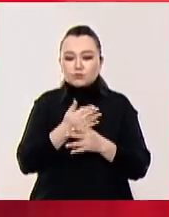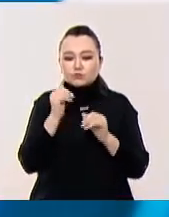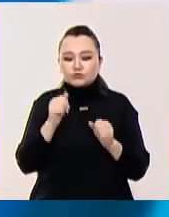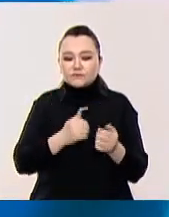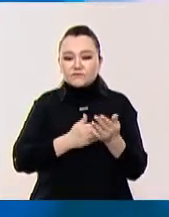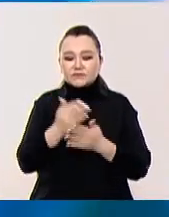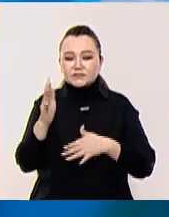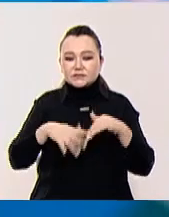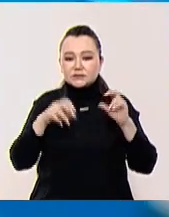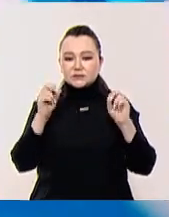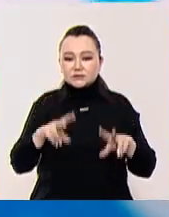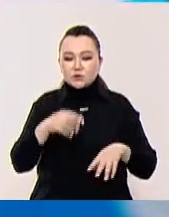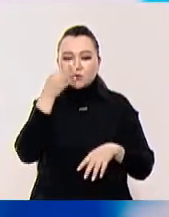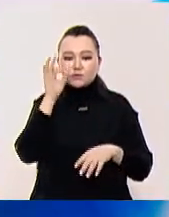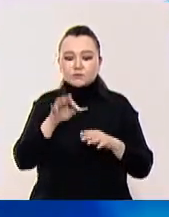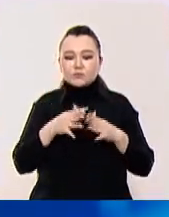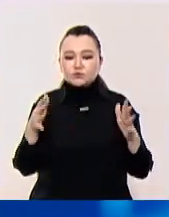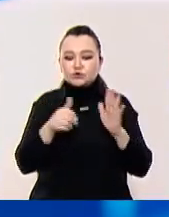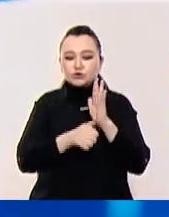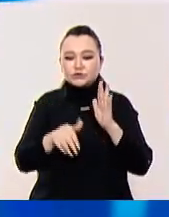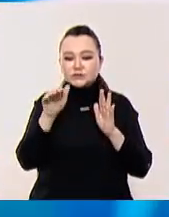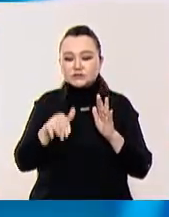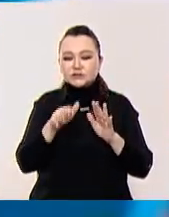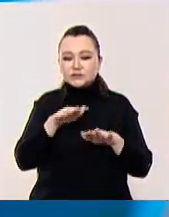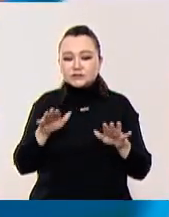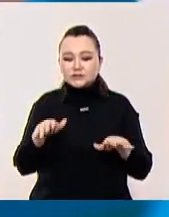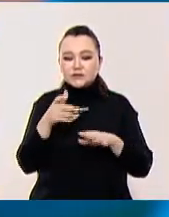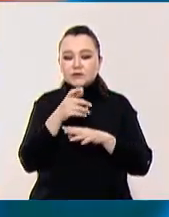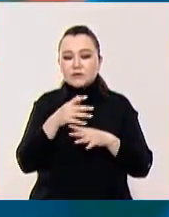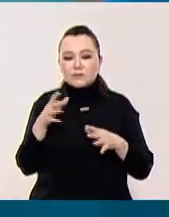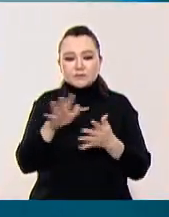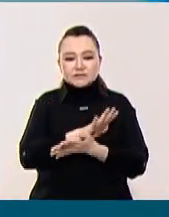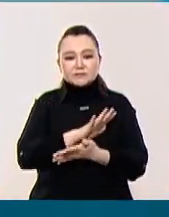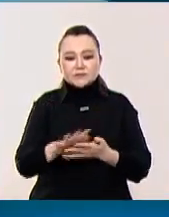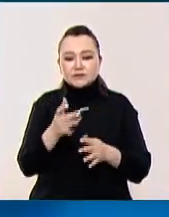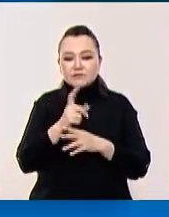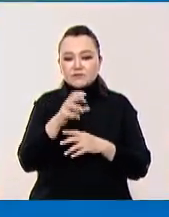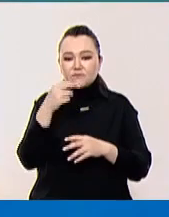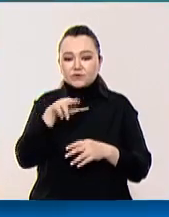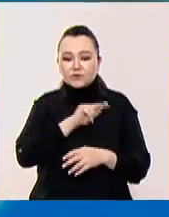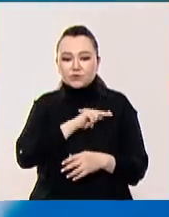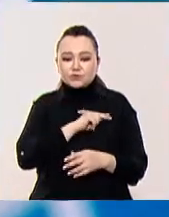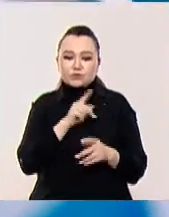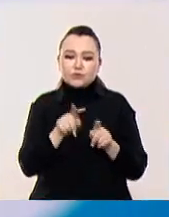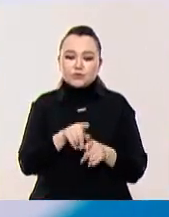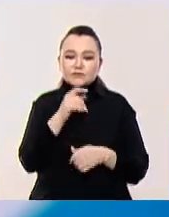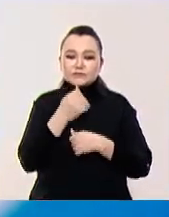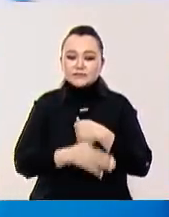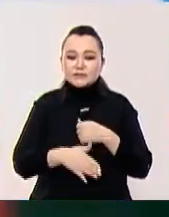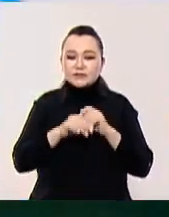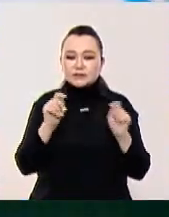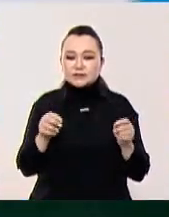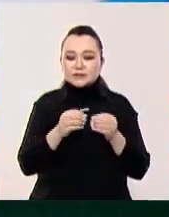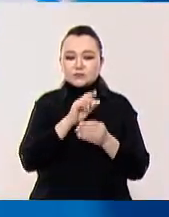высококвалифицированных специалистов более 600 детей, причем абсолютно бесплатно. Всего при содействии фонда подобные центры открыты в 10